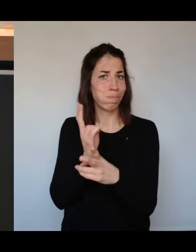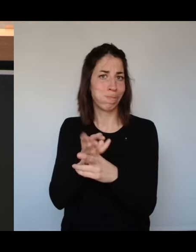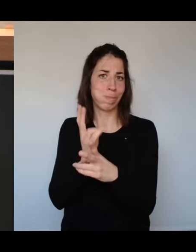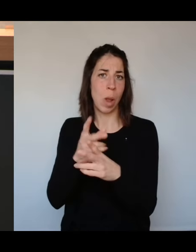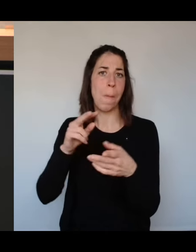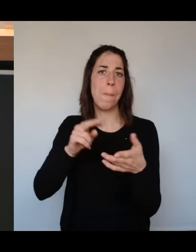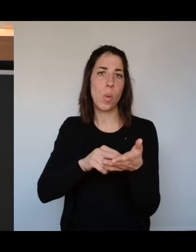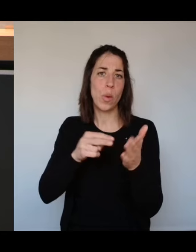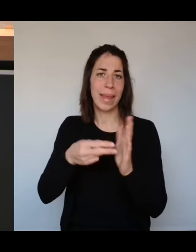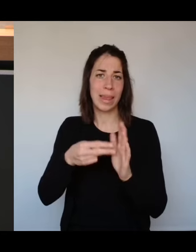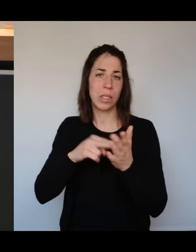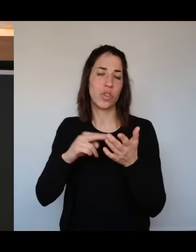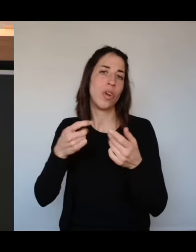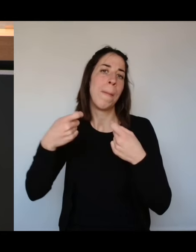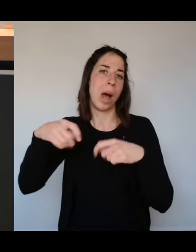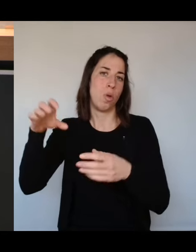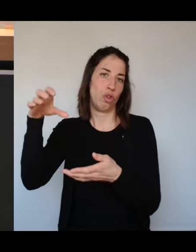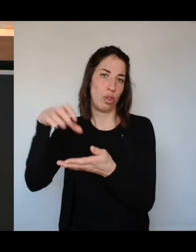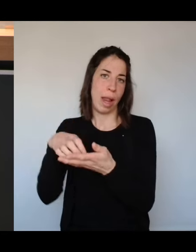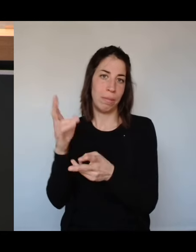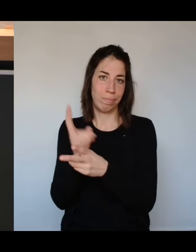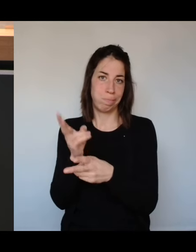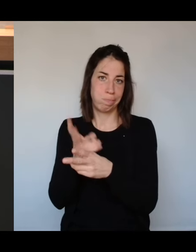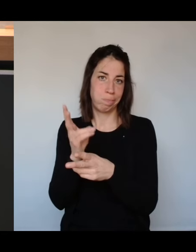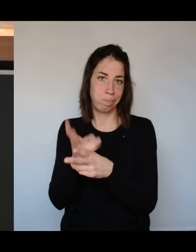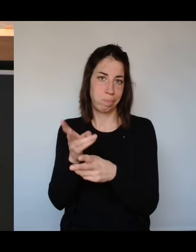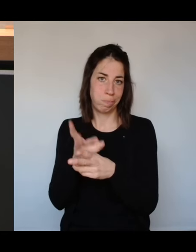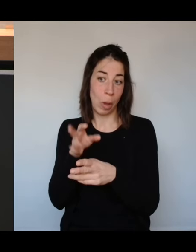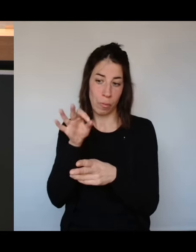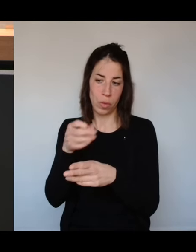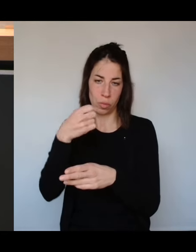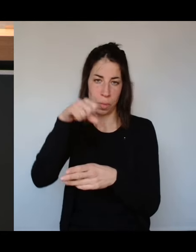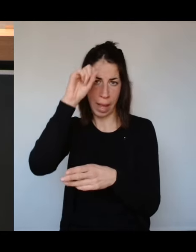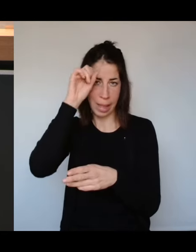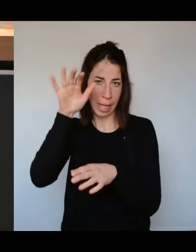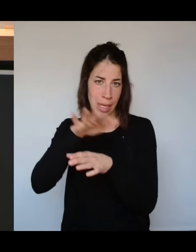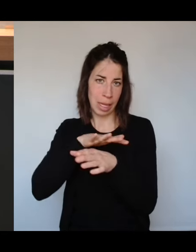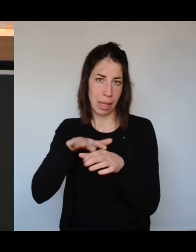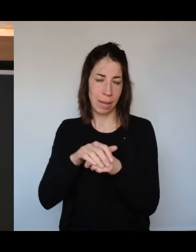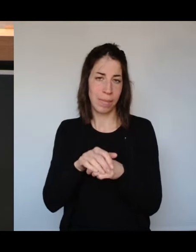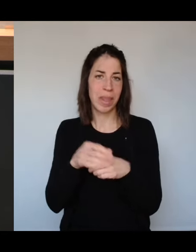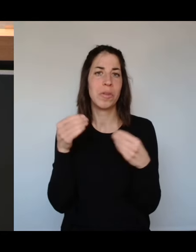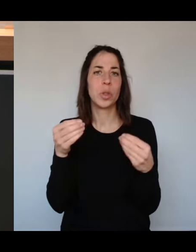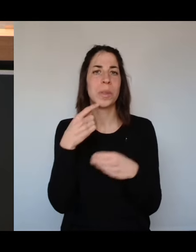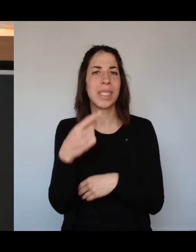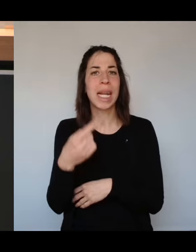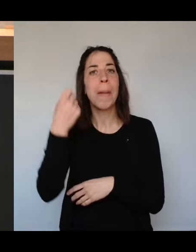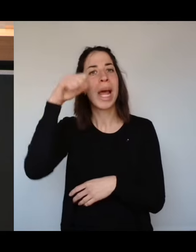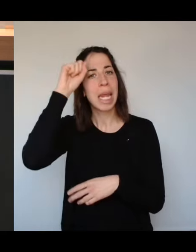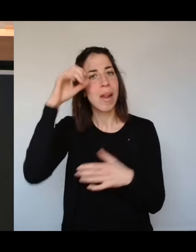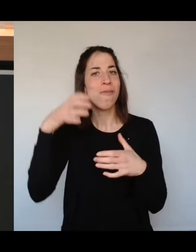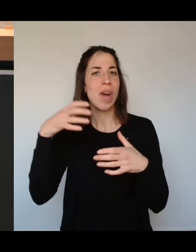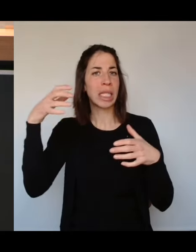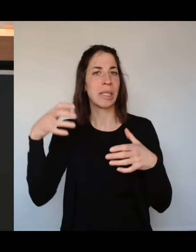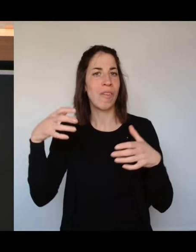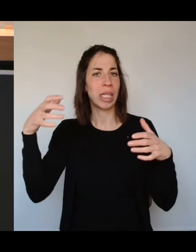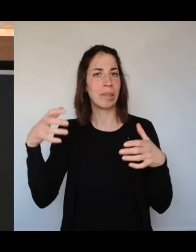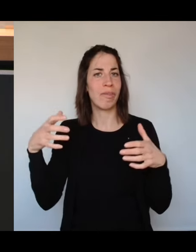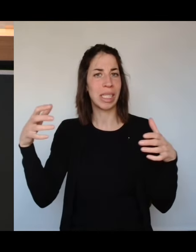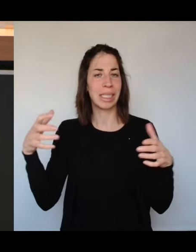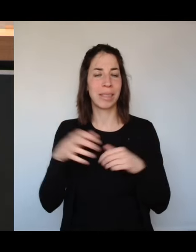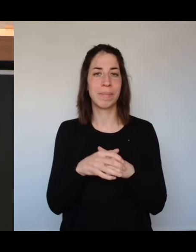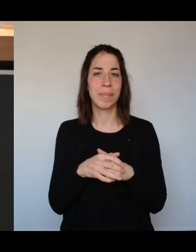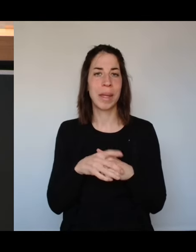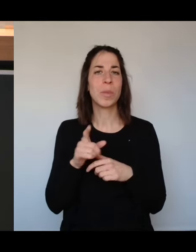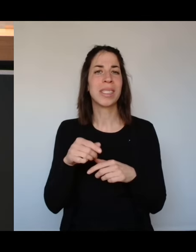Stadt. Man sagt ja immer Berlin, die wachsende Stadt. Man sollte eigentlich sagen, das ist die wachsende